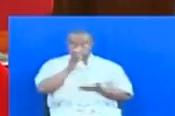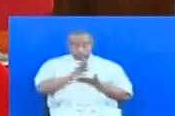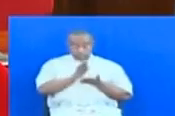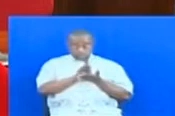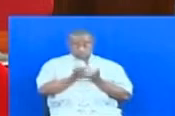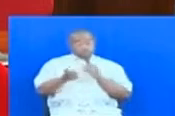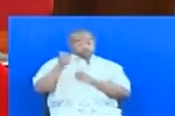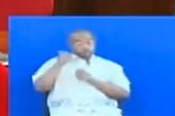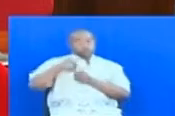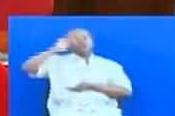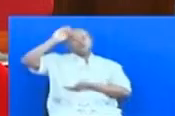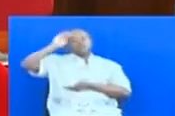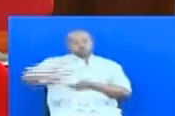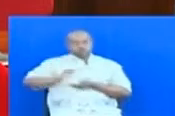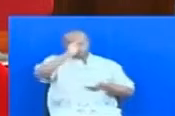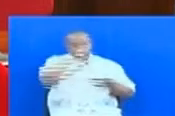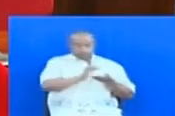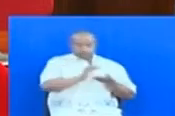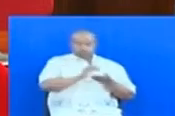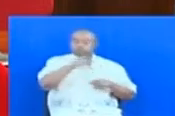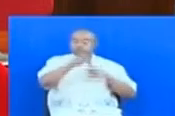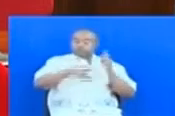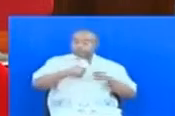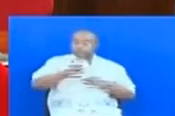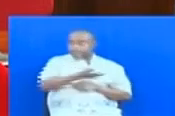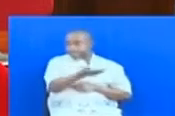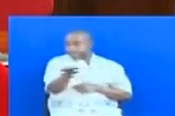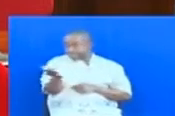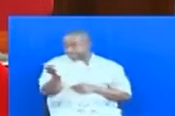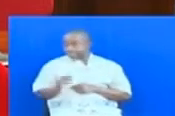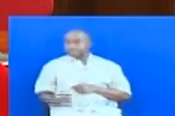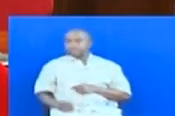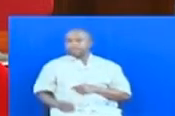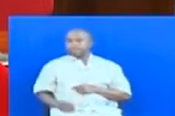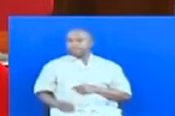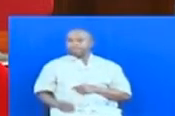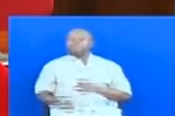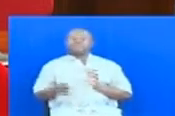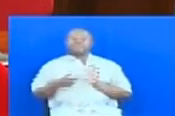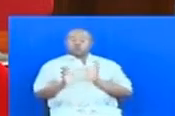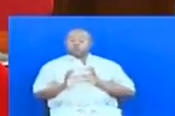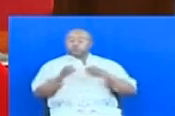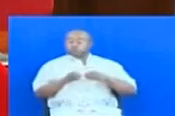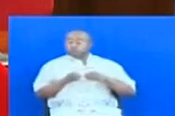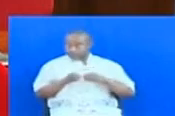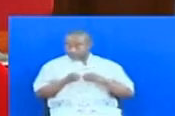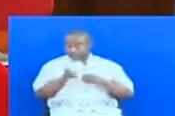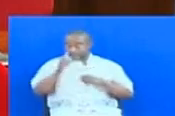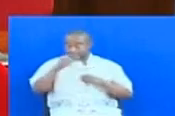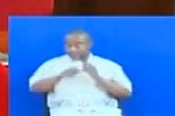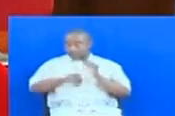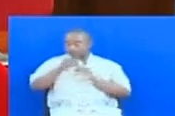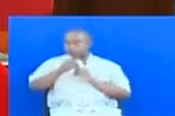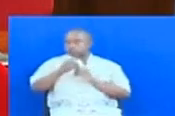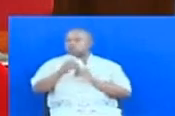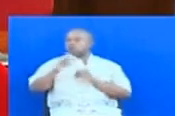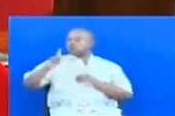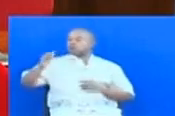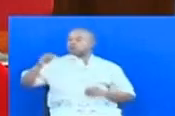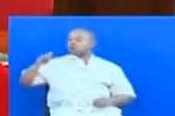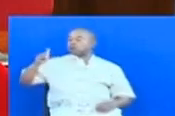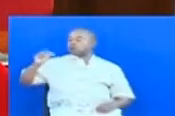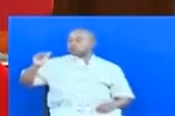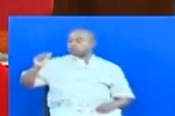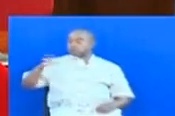nyuma, kwamba miradi hii ilikuwa kwamba tume ya umwagiliaji ilikuwa kwenye ngazi tu ya kanda. Kwa hiyo miradi